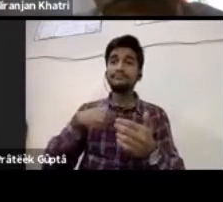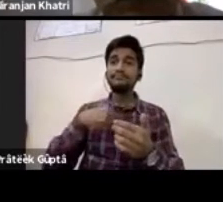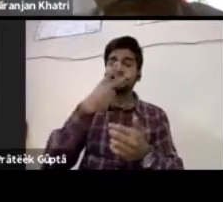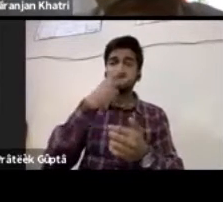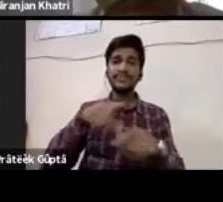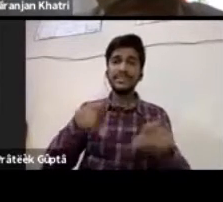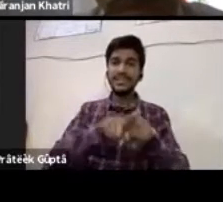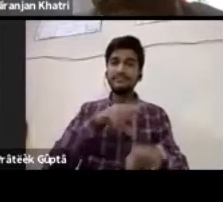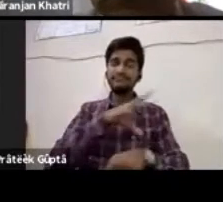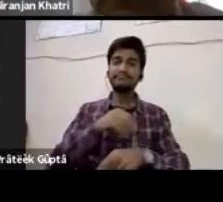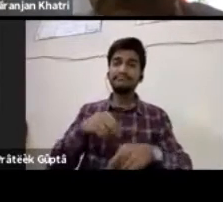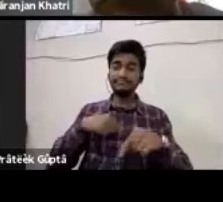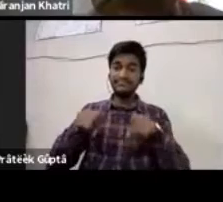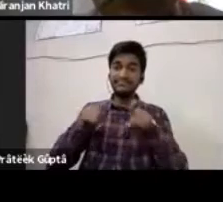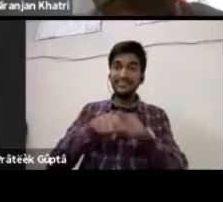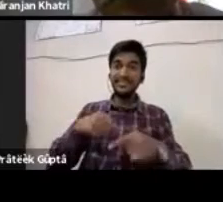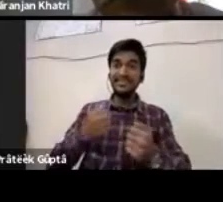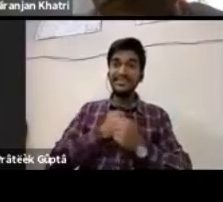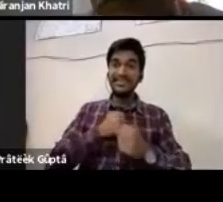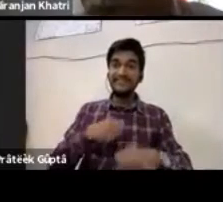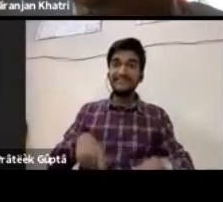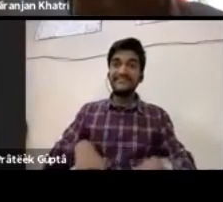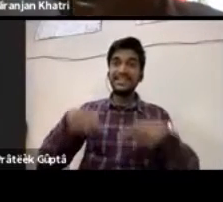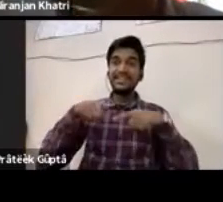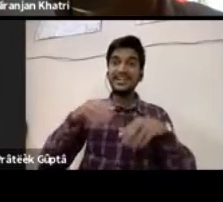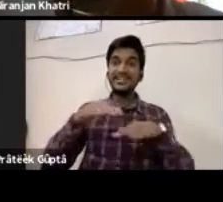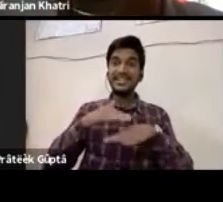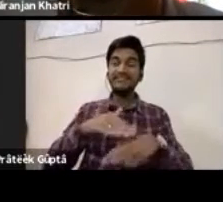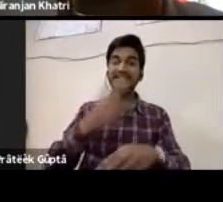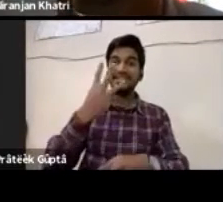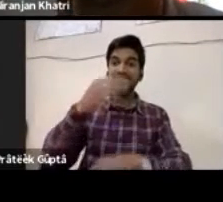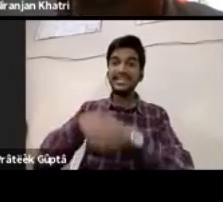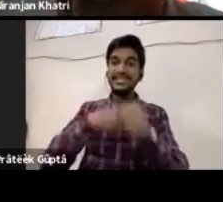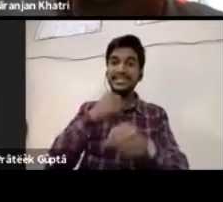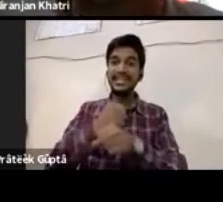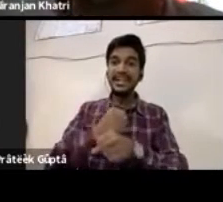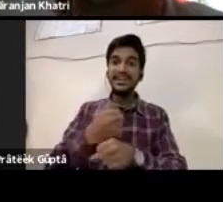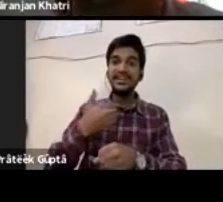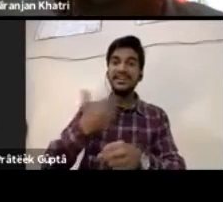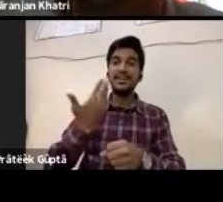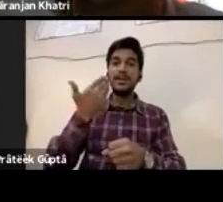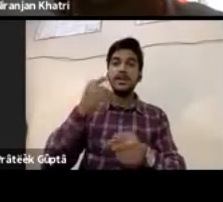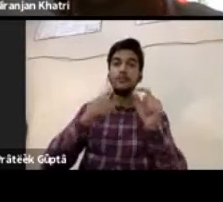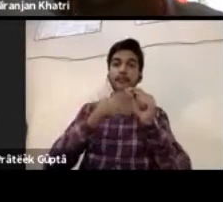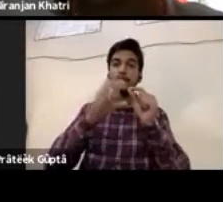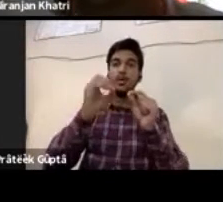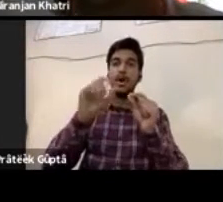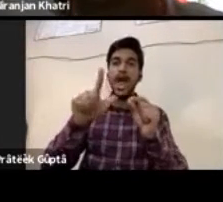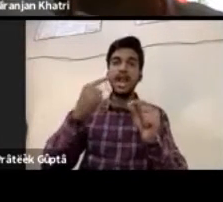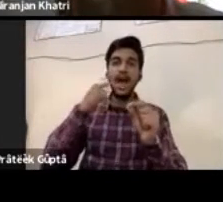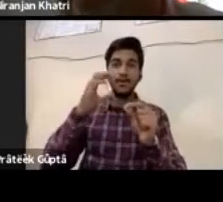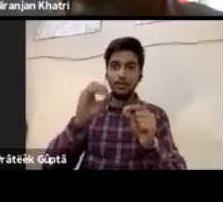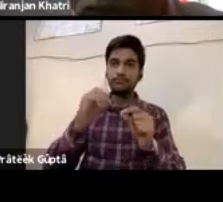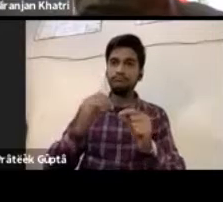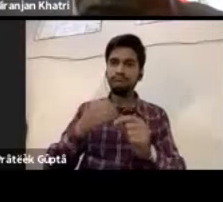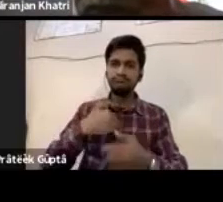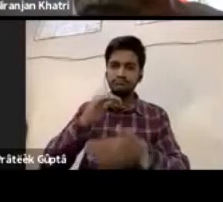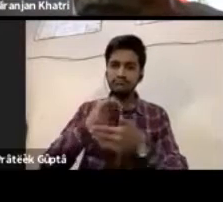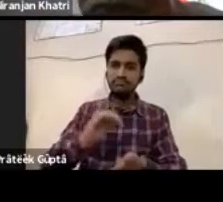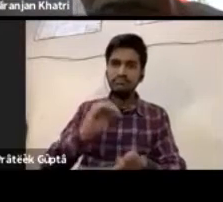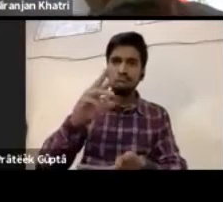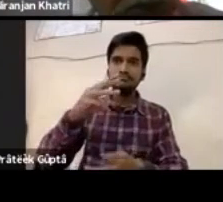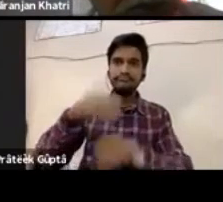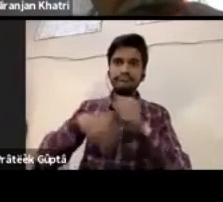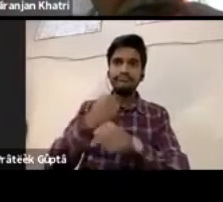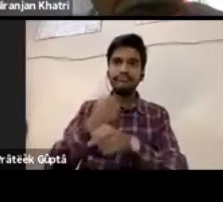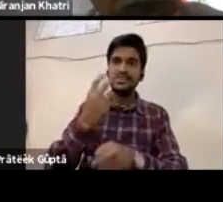is concerned, मुझे 3 साल की उम्र में पोलियो हुआ था, और उसके बाद it has been